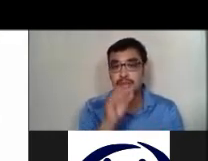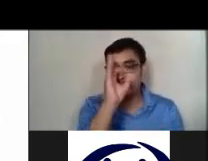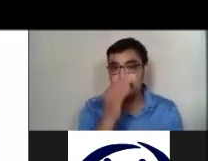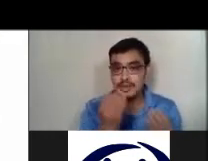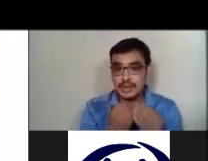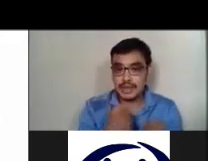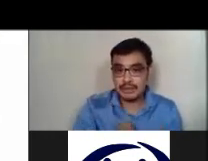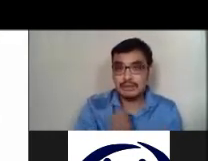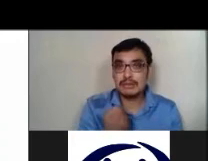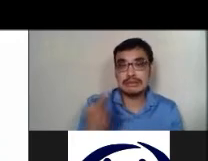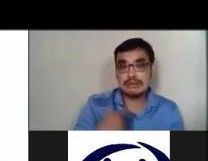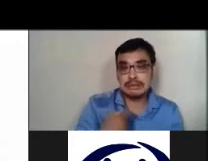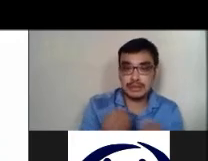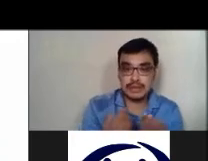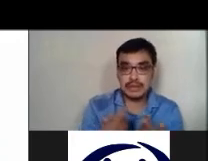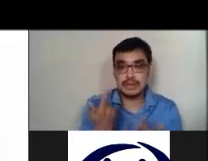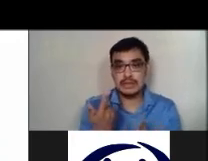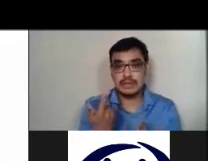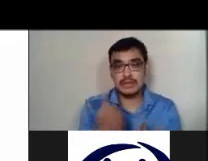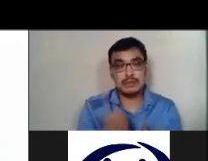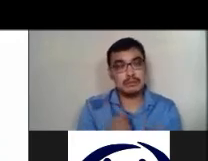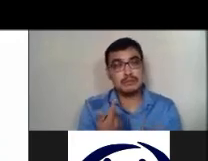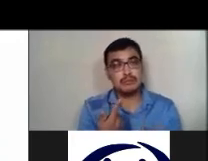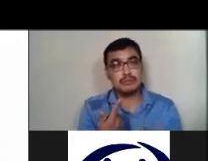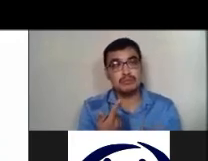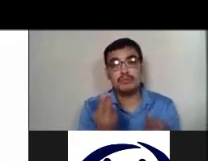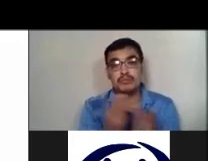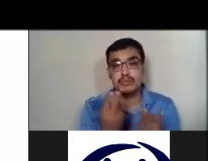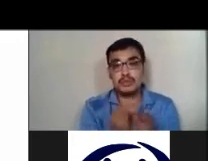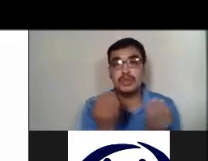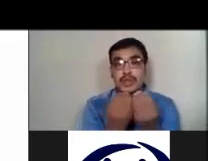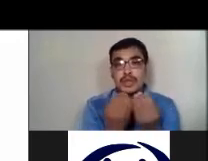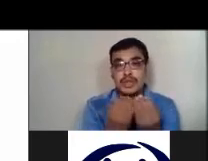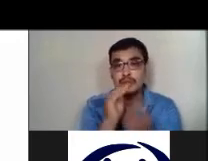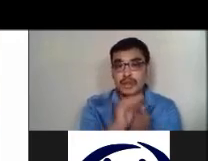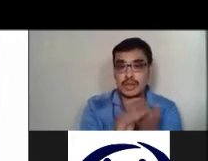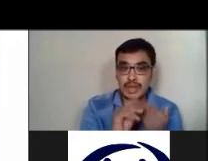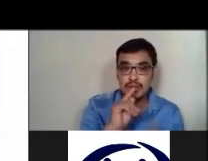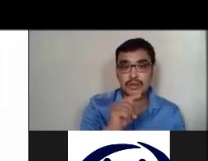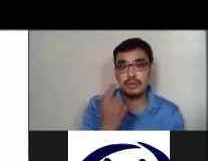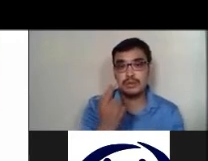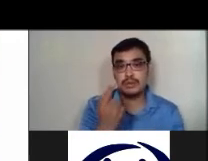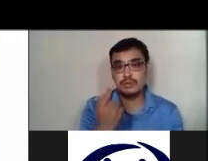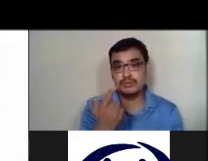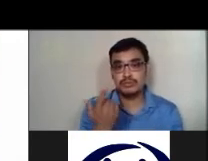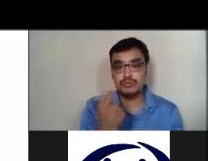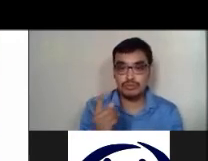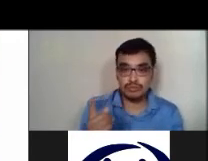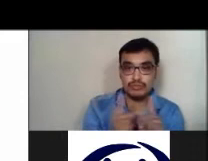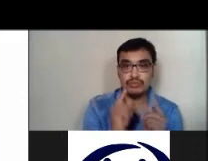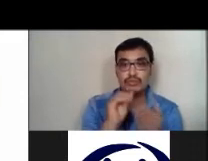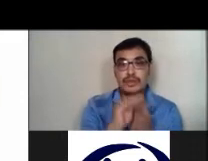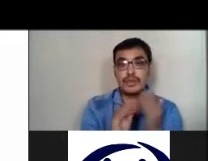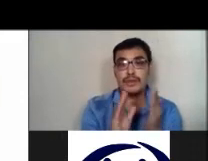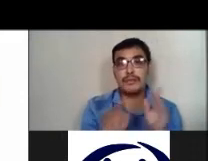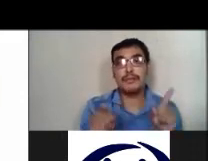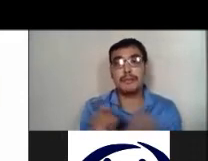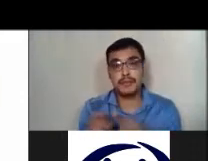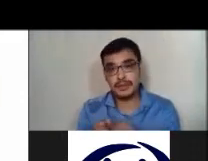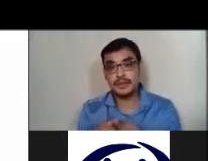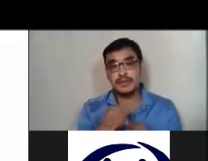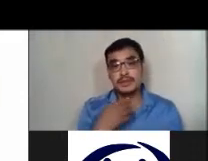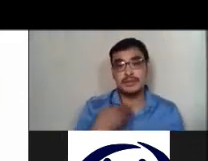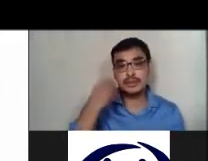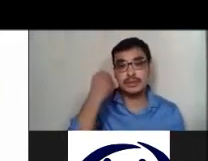आफैलाई नै दोष लगाउने या एकदम रुने कराउने छिच्याउने गर्ने खालको सामना गर्ने तरिकामा पनि सुसाइड